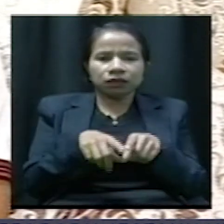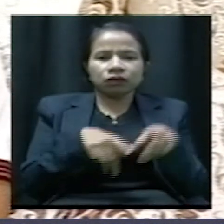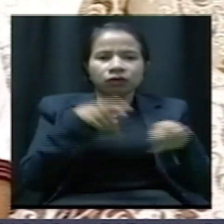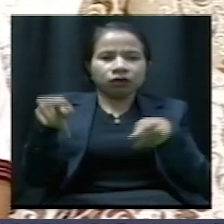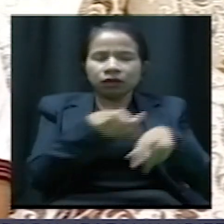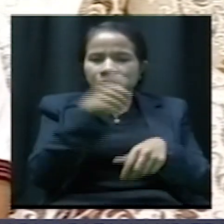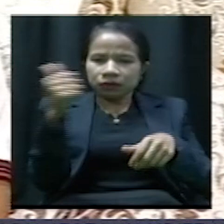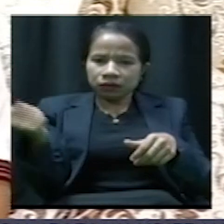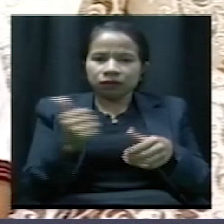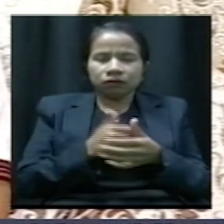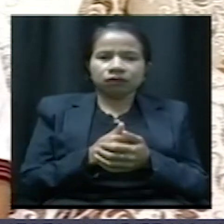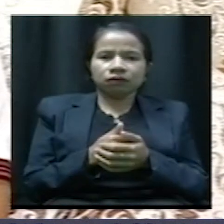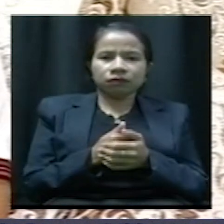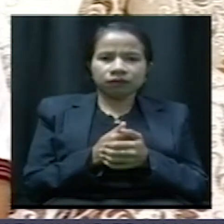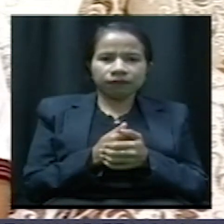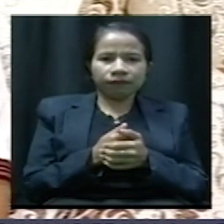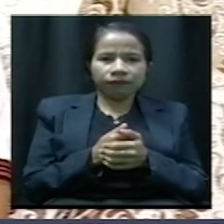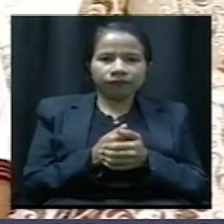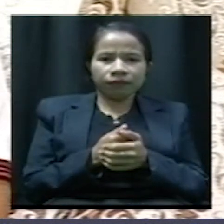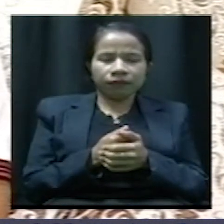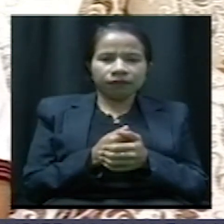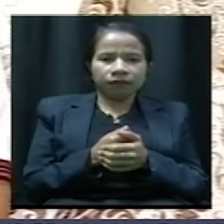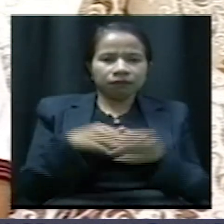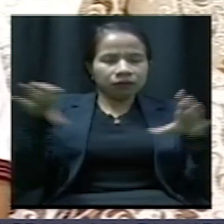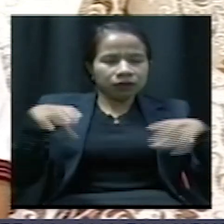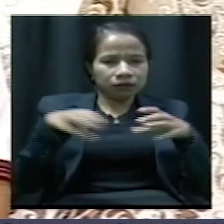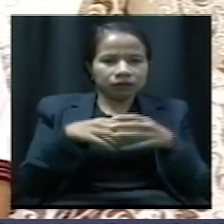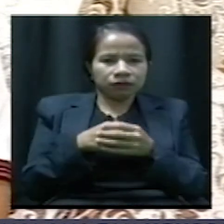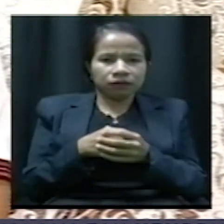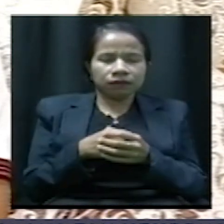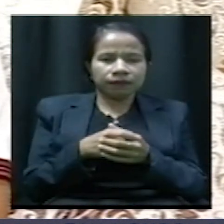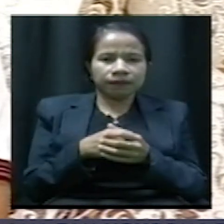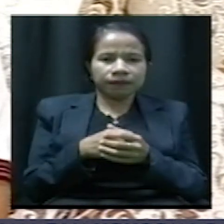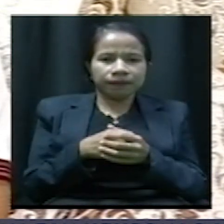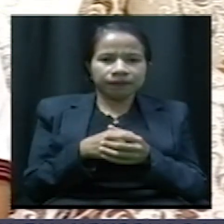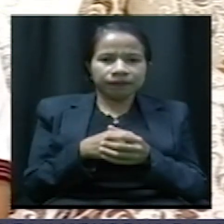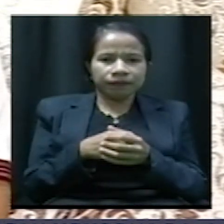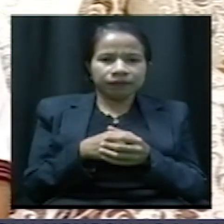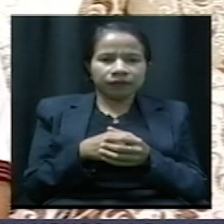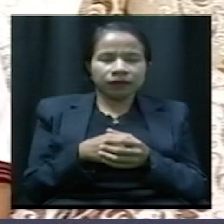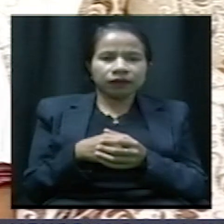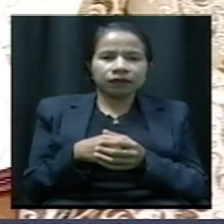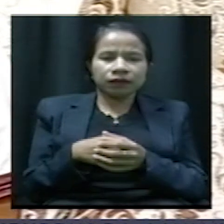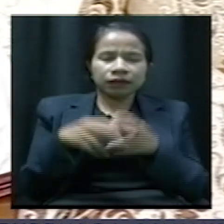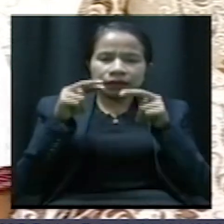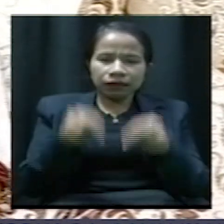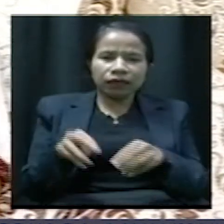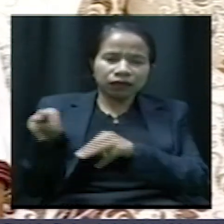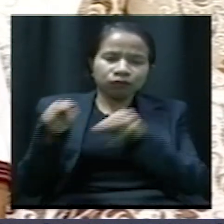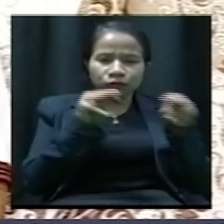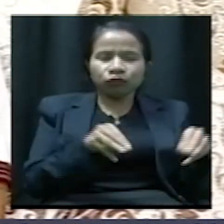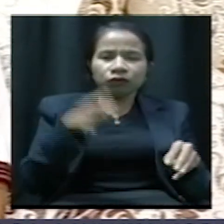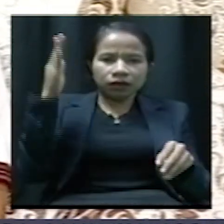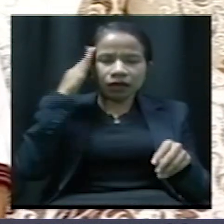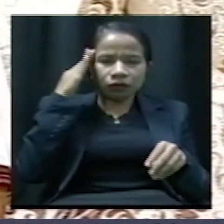ho sidadang sira selu bai ha kampu de servisu maka tenki mudah ho pensamento ida